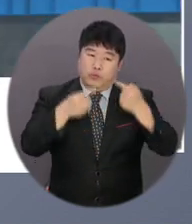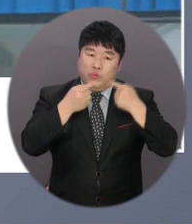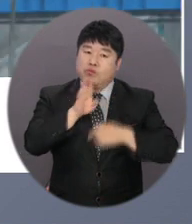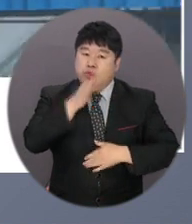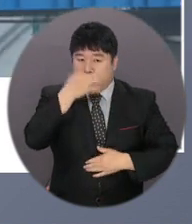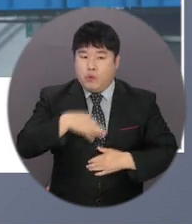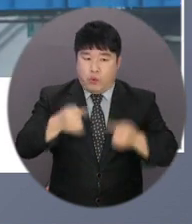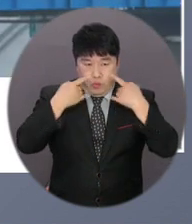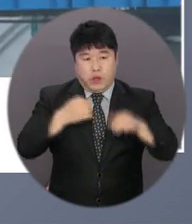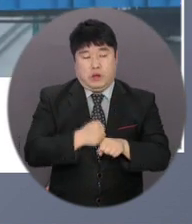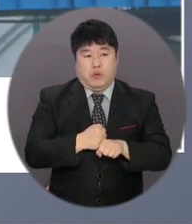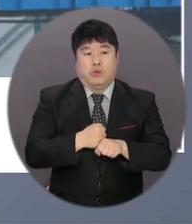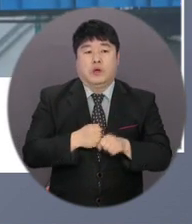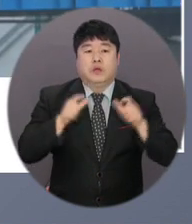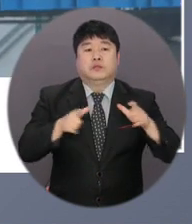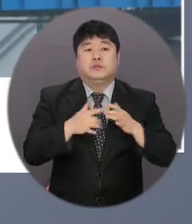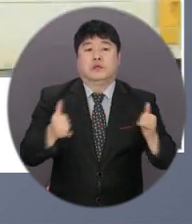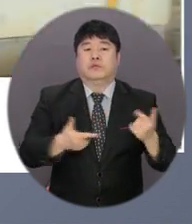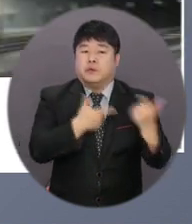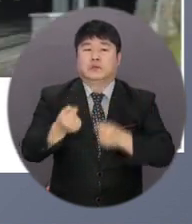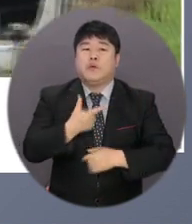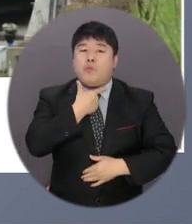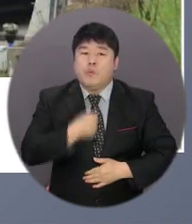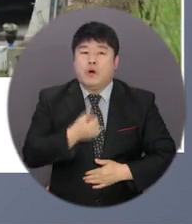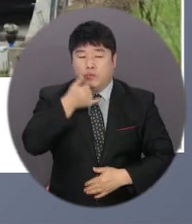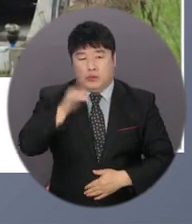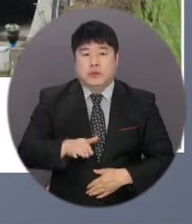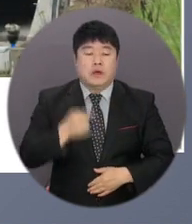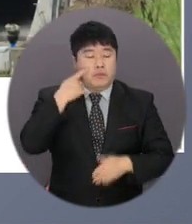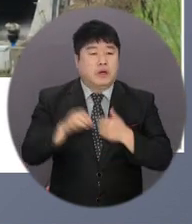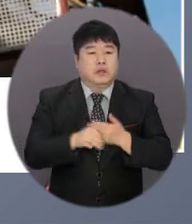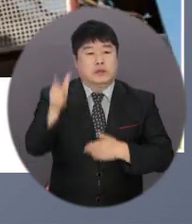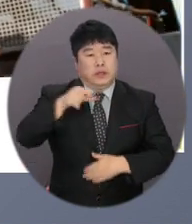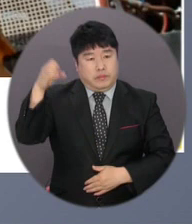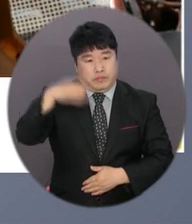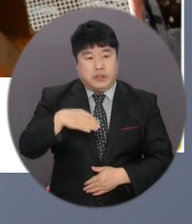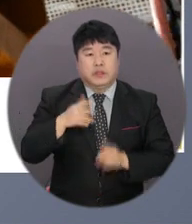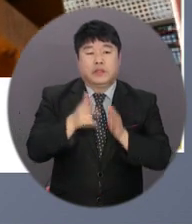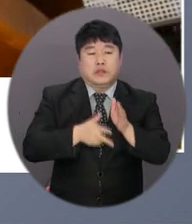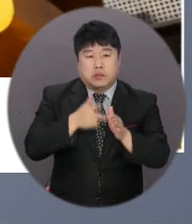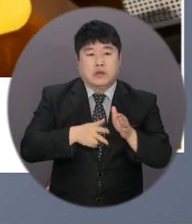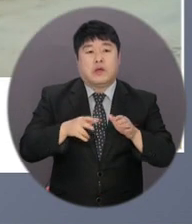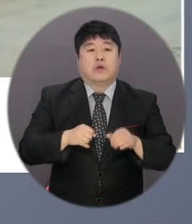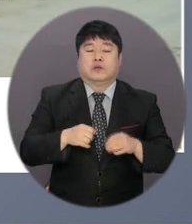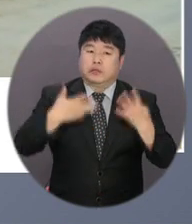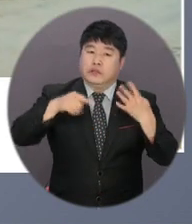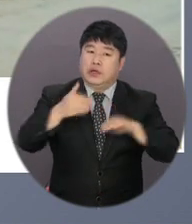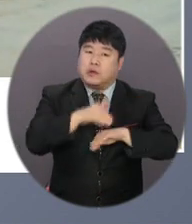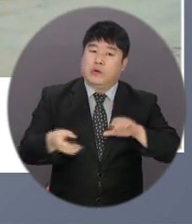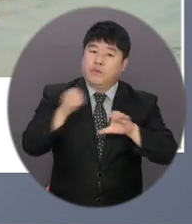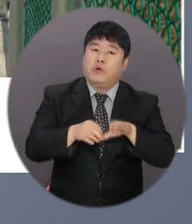분명하고 지역민들이 이렇게 간절하게 원하고 있는데도 만약 달빛 내륙 철도가 이번 4차 계획에 들어가지